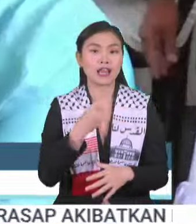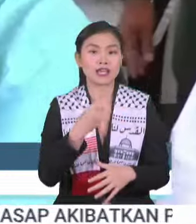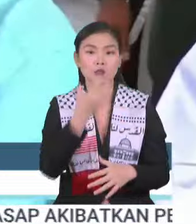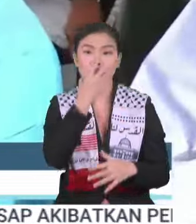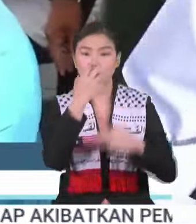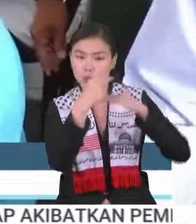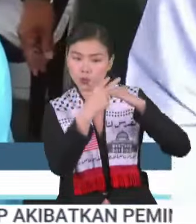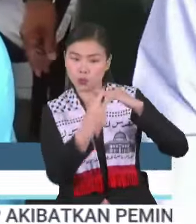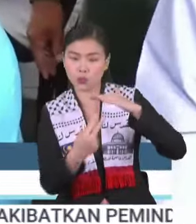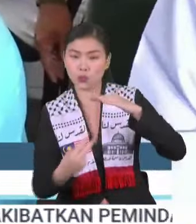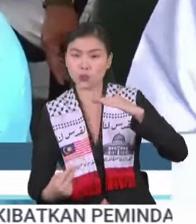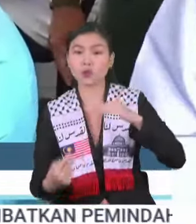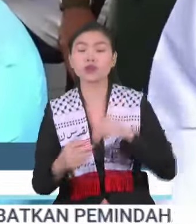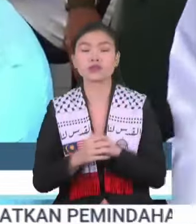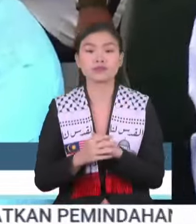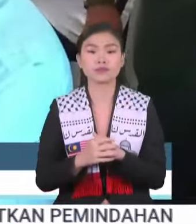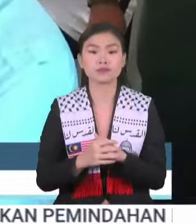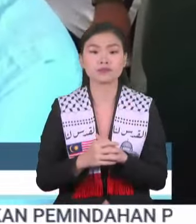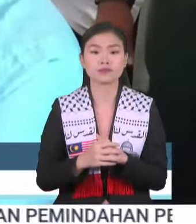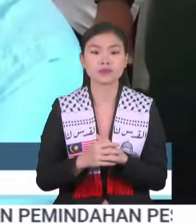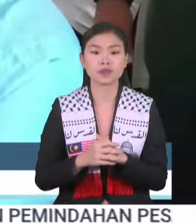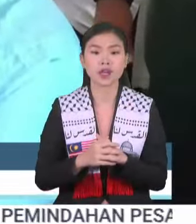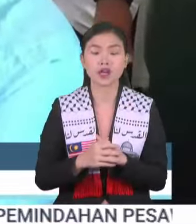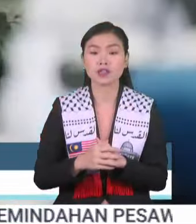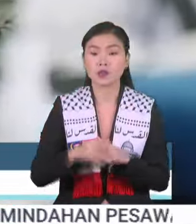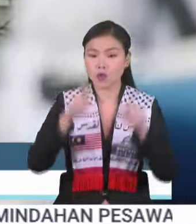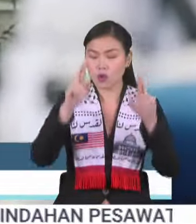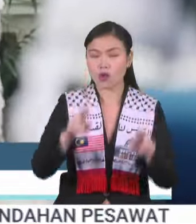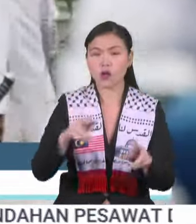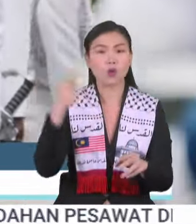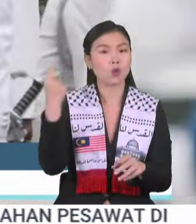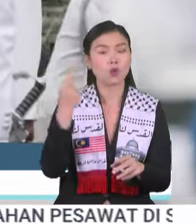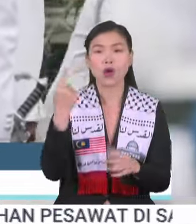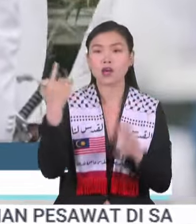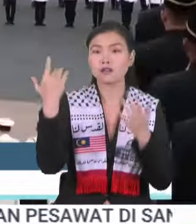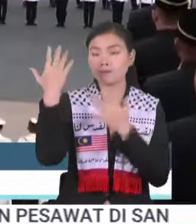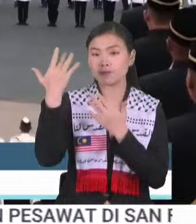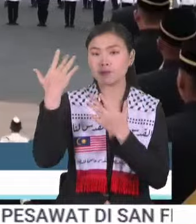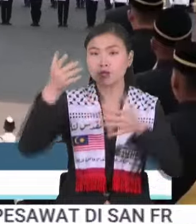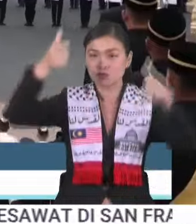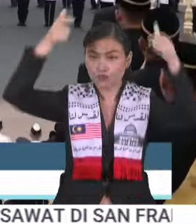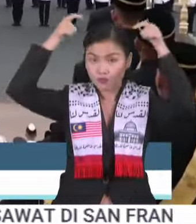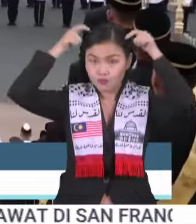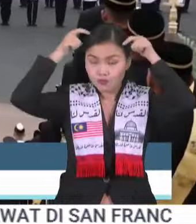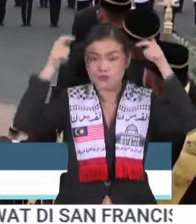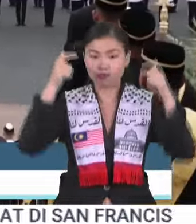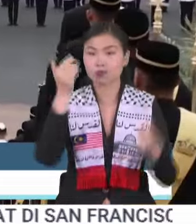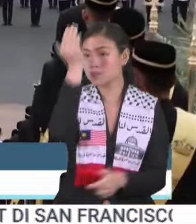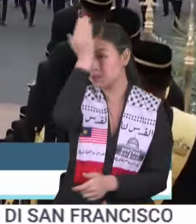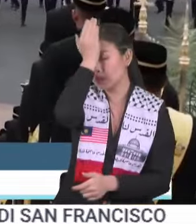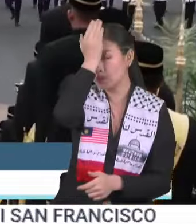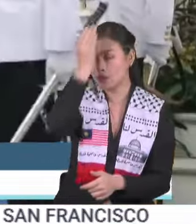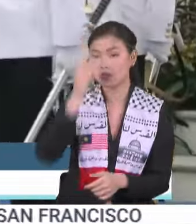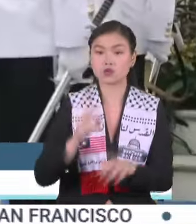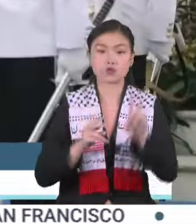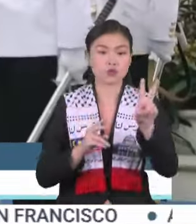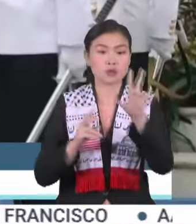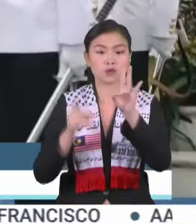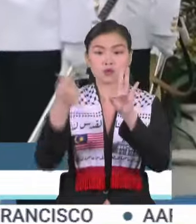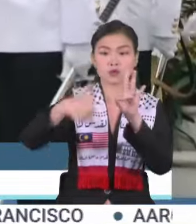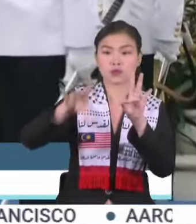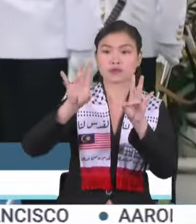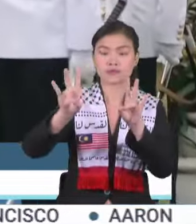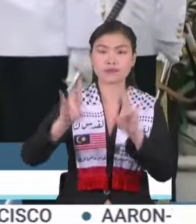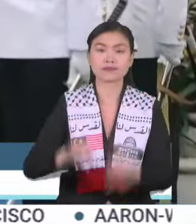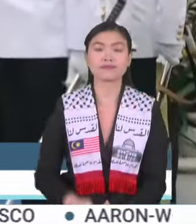menyelam. Rakyat sememangnya menantikan istiadat pertabalan yang di-Pertuan Agong ke-17 pada 20 Julai ini.